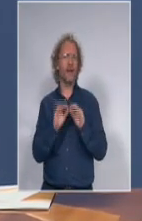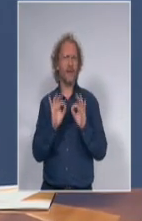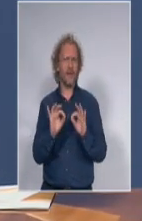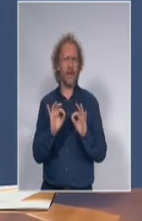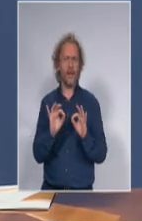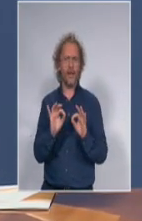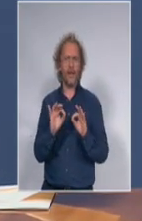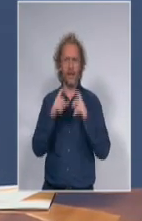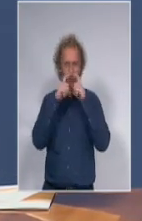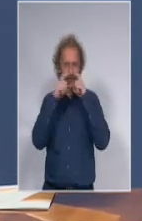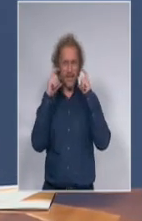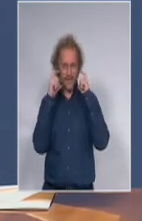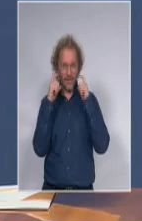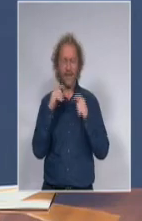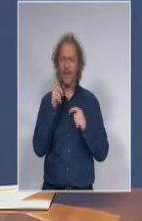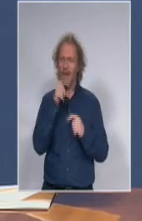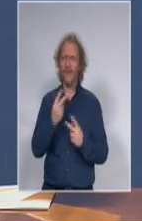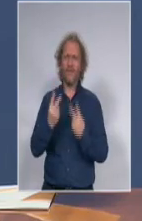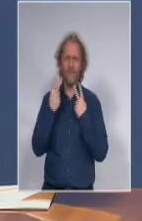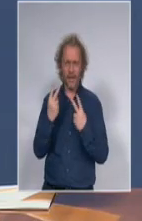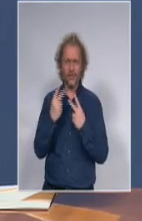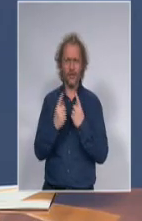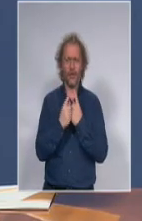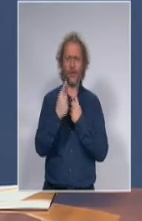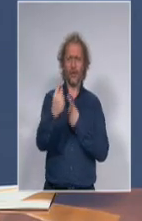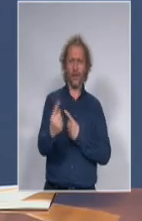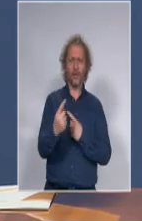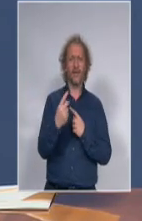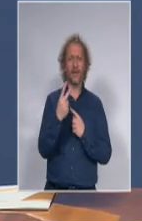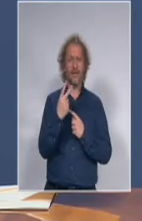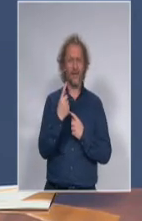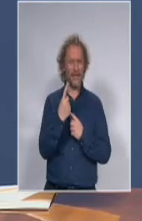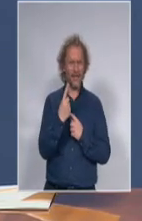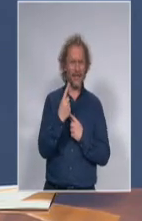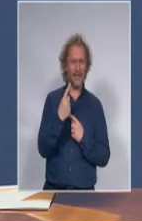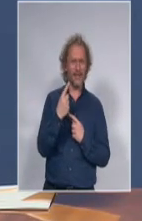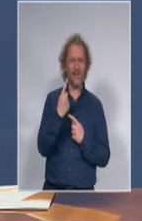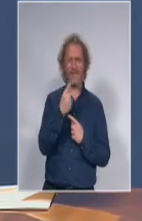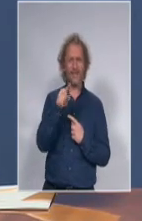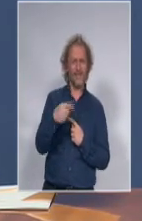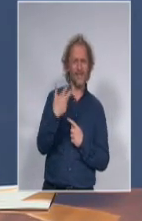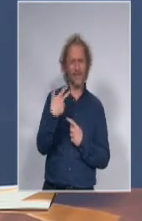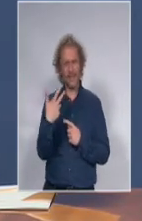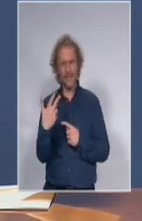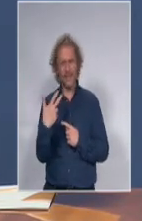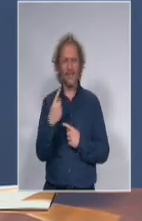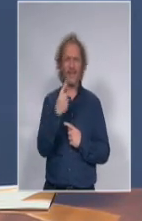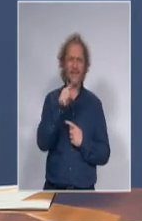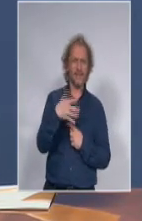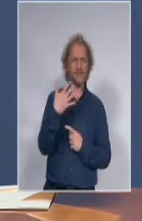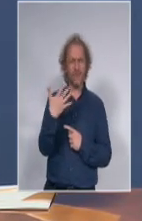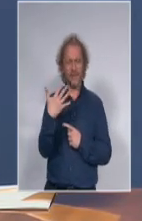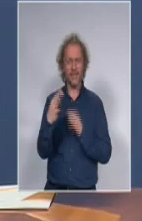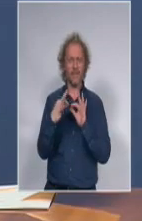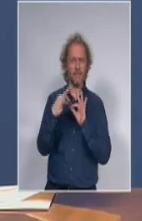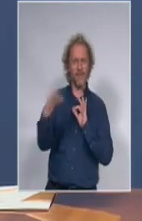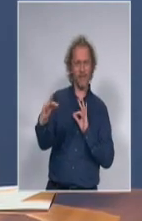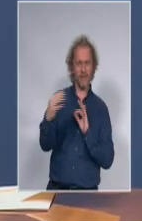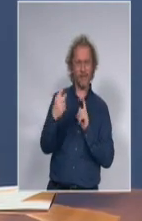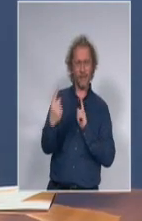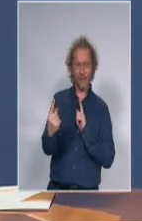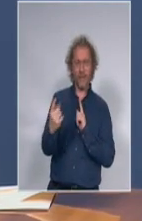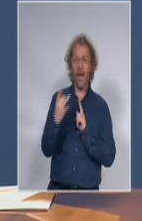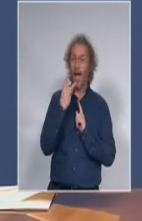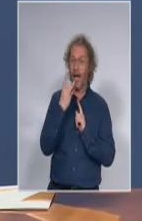razmak od 1,30 m, 1,50 m, ako se ne varam, doktore, da onda imamo masku. Ako je 1,5 m, onda vam ni maska nije